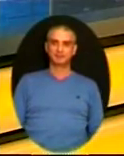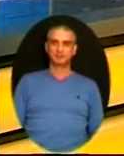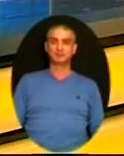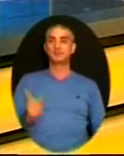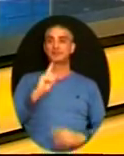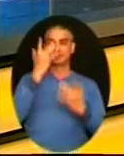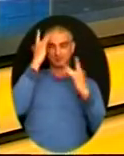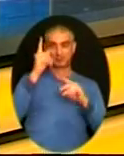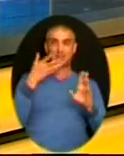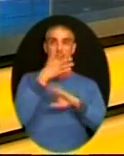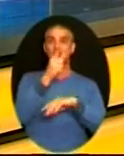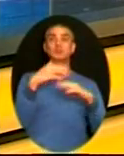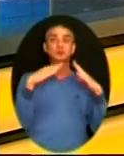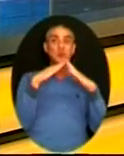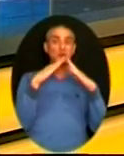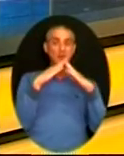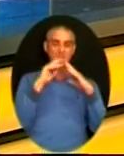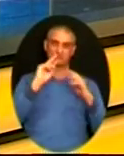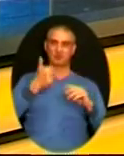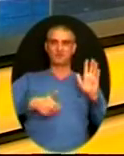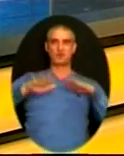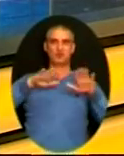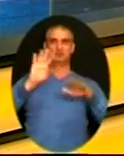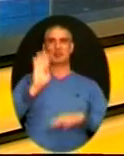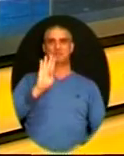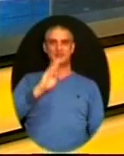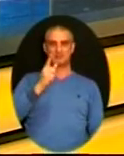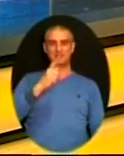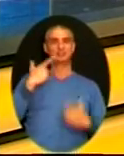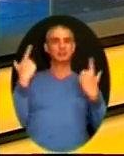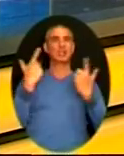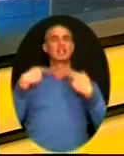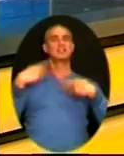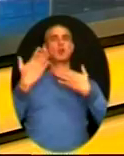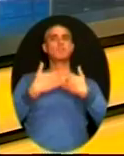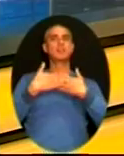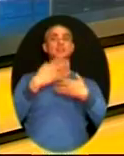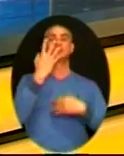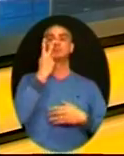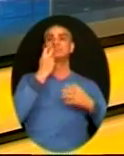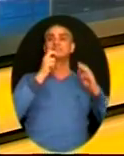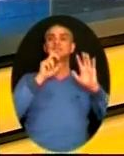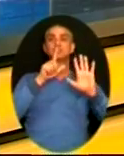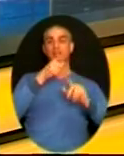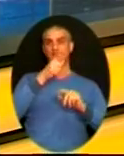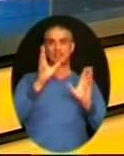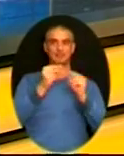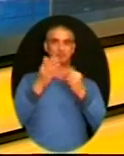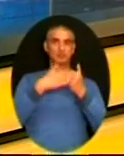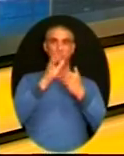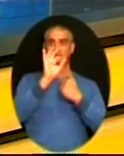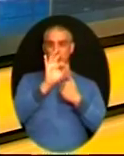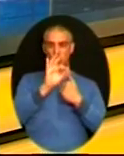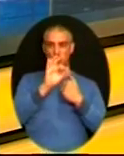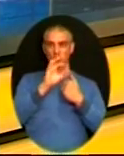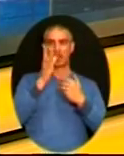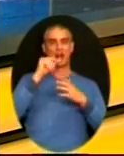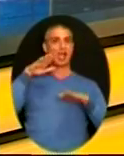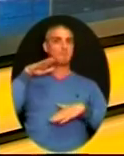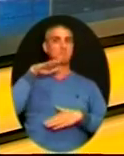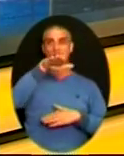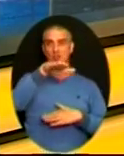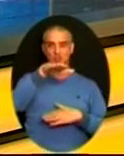ומי שדאג שיכניסו אותו הביתה הוא שוב ראש הממשלה בנימין נתניהו שחגג את יום הנישואין ה-27 אחרי התוסרה על סיפון